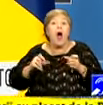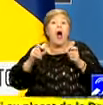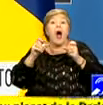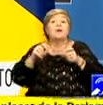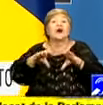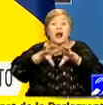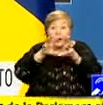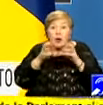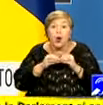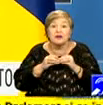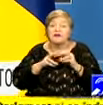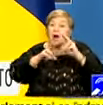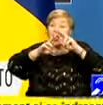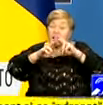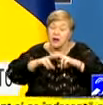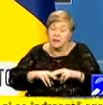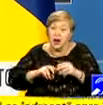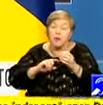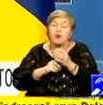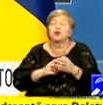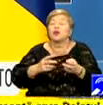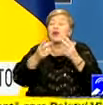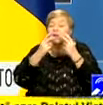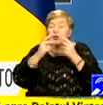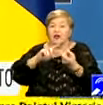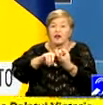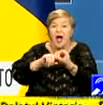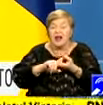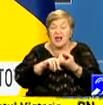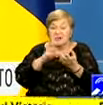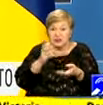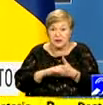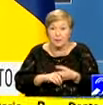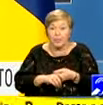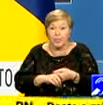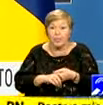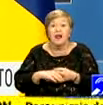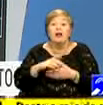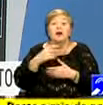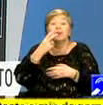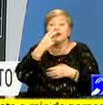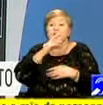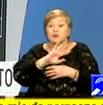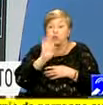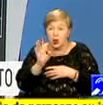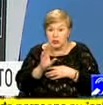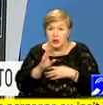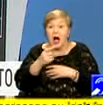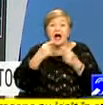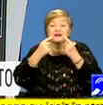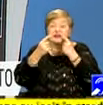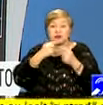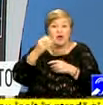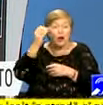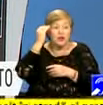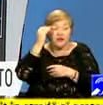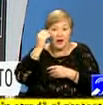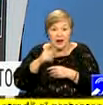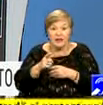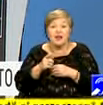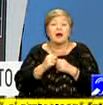rămâne piatra de temelie a alianței. Având în vedere toate acestea, am discutat cu secretarul